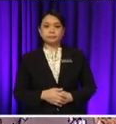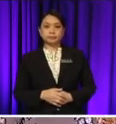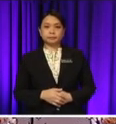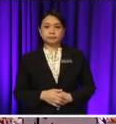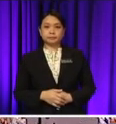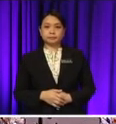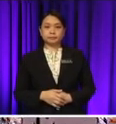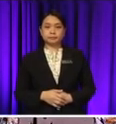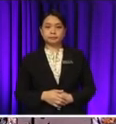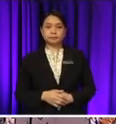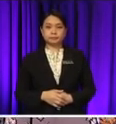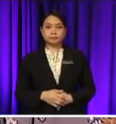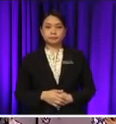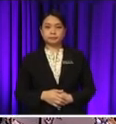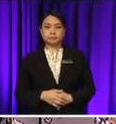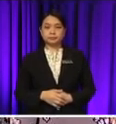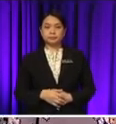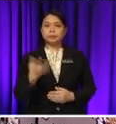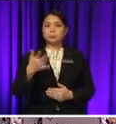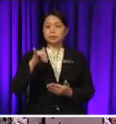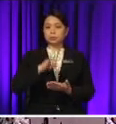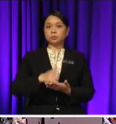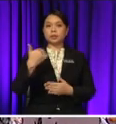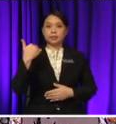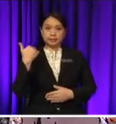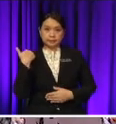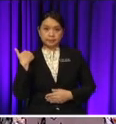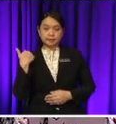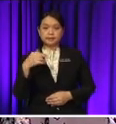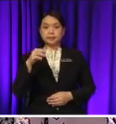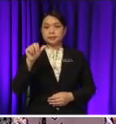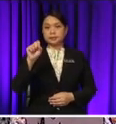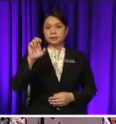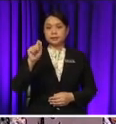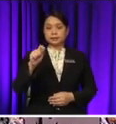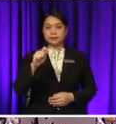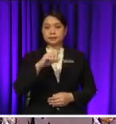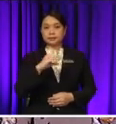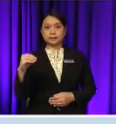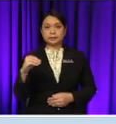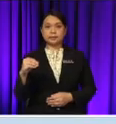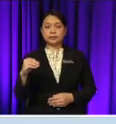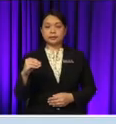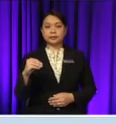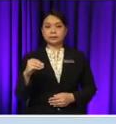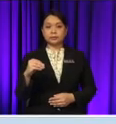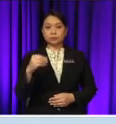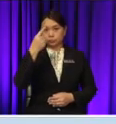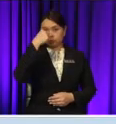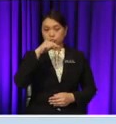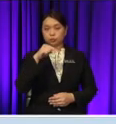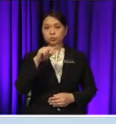Oke seterusnya ialah bagi-bagi ESET dan lebih Ti pada 30 Jun 2022 yaitu